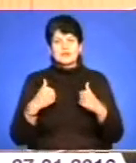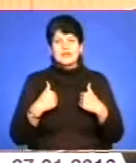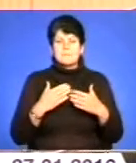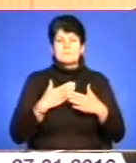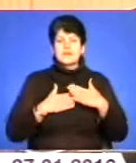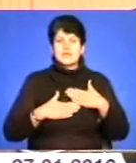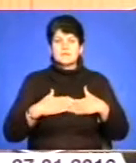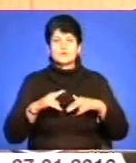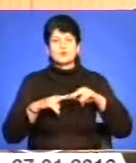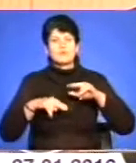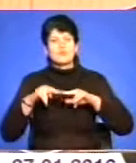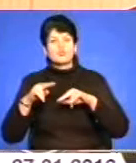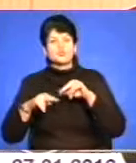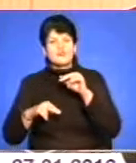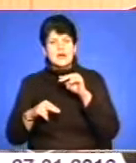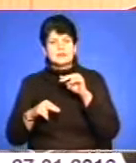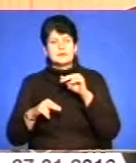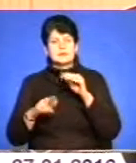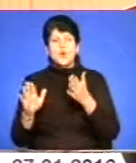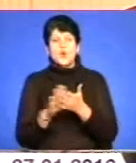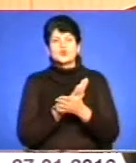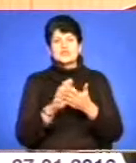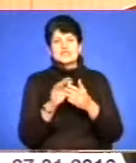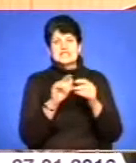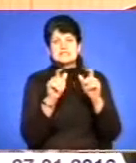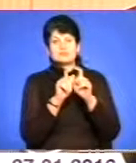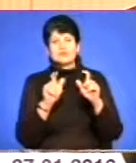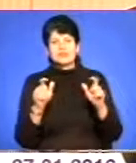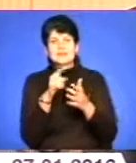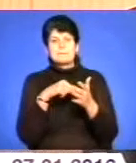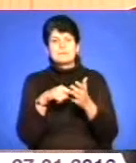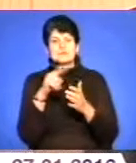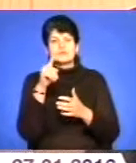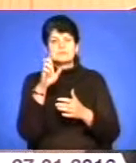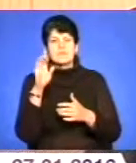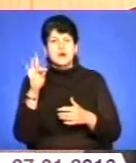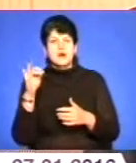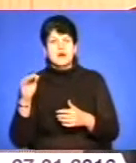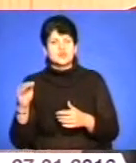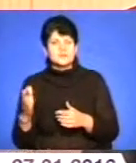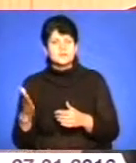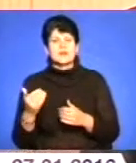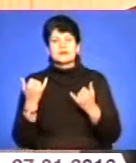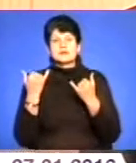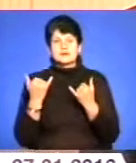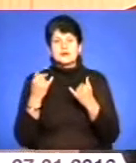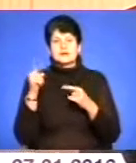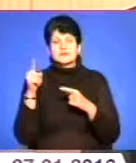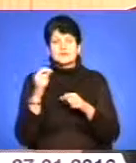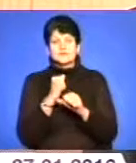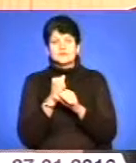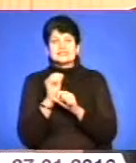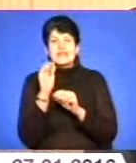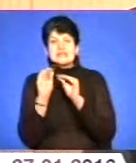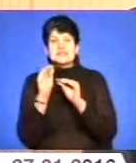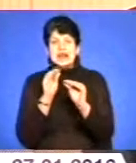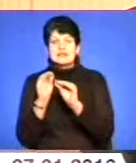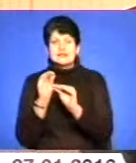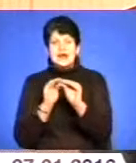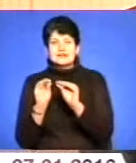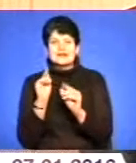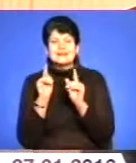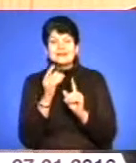ми побудували очисні споруди в місті Збаражі. Зараз вона ведеться наладка і тільки